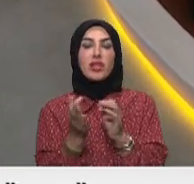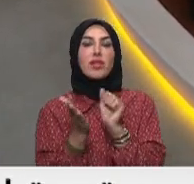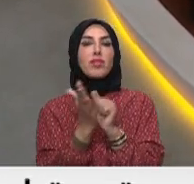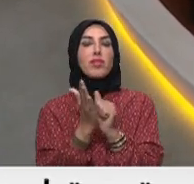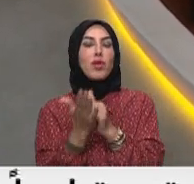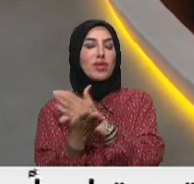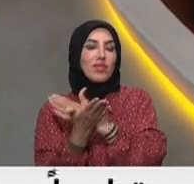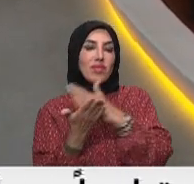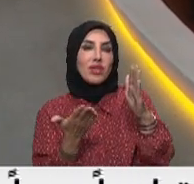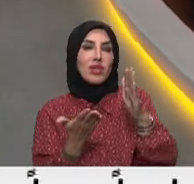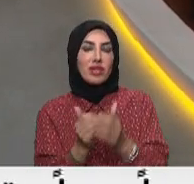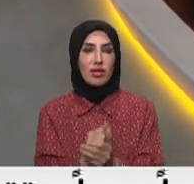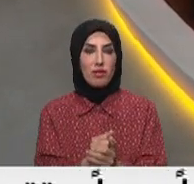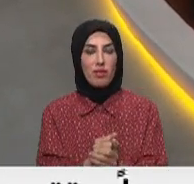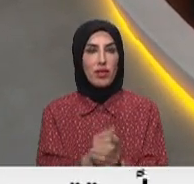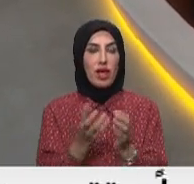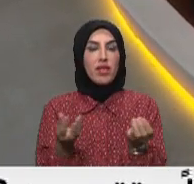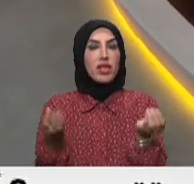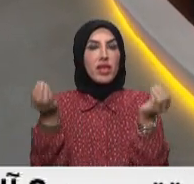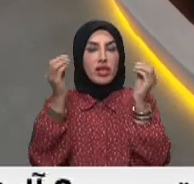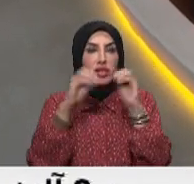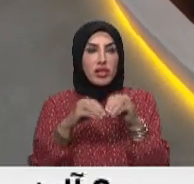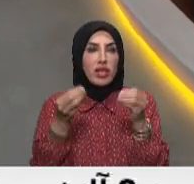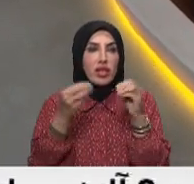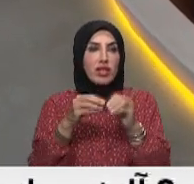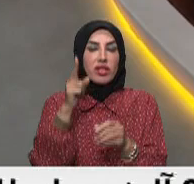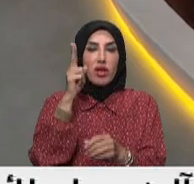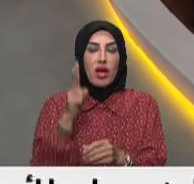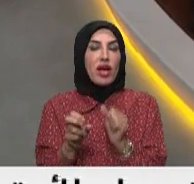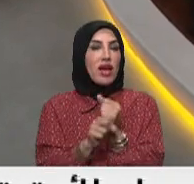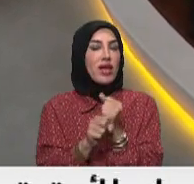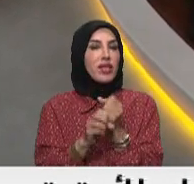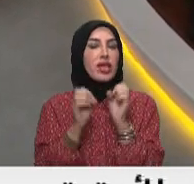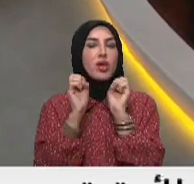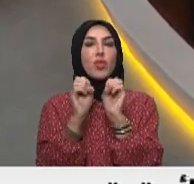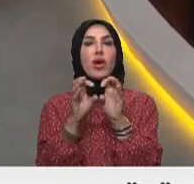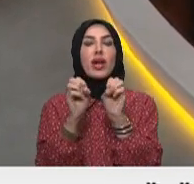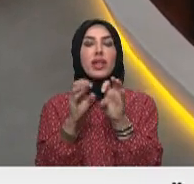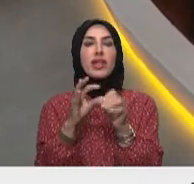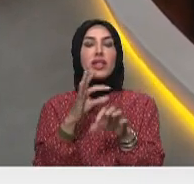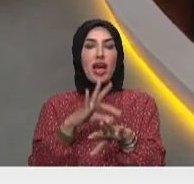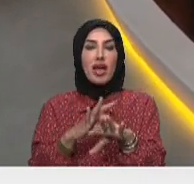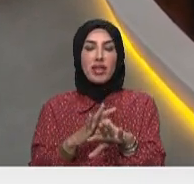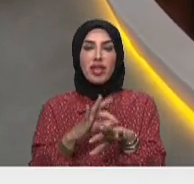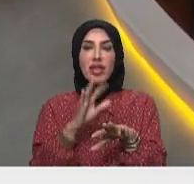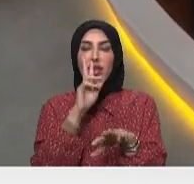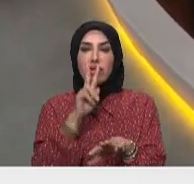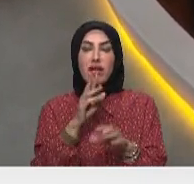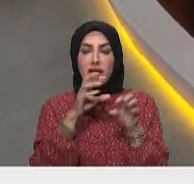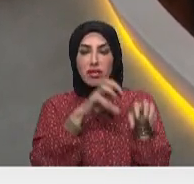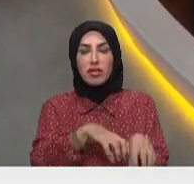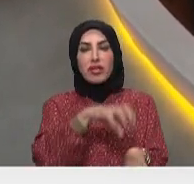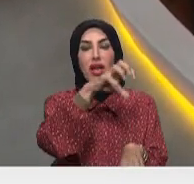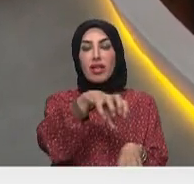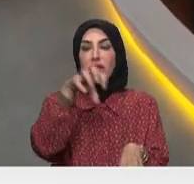ستزداد بعد هذه الأوامر بالإخلاء، ويكتظ أيضا النازحين في من مكان إلى مكان آخر.